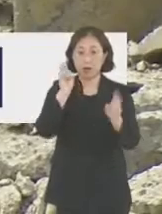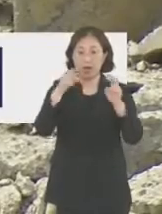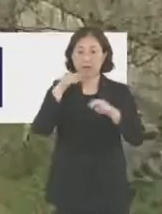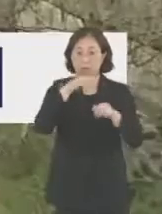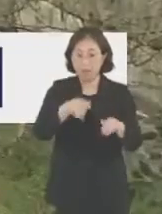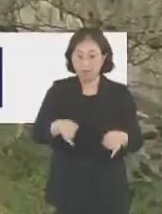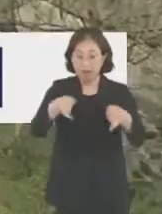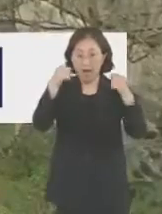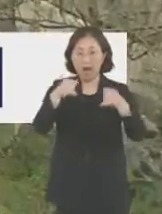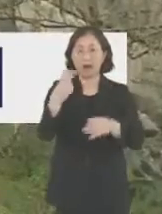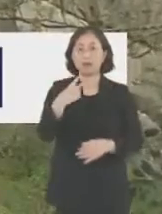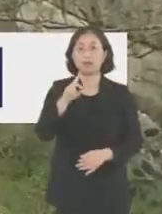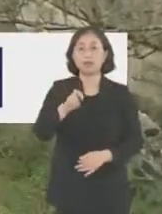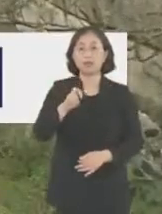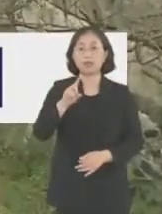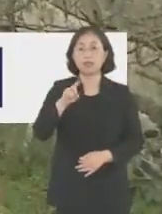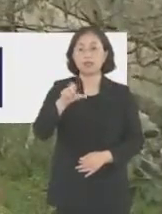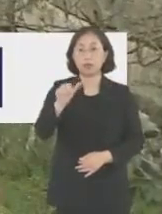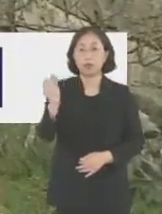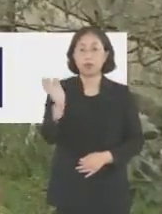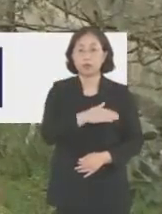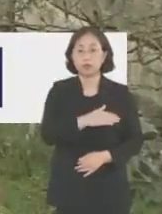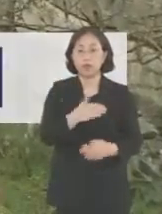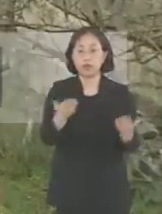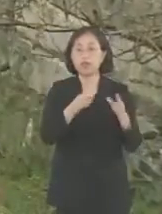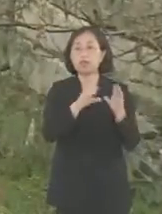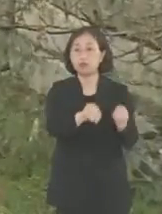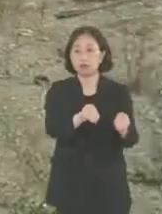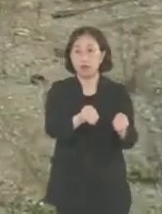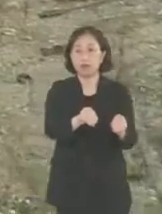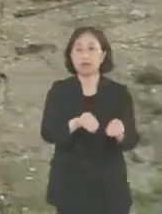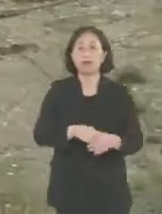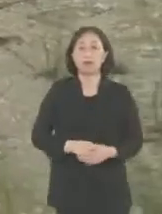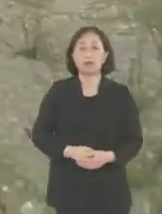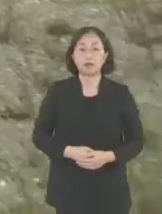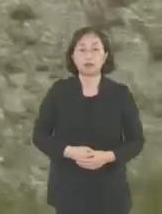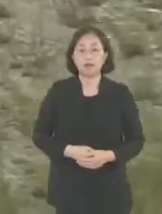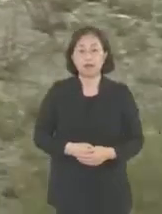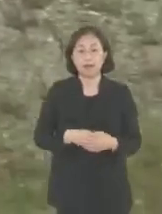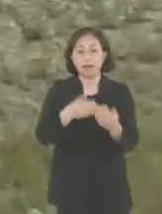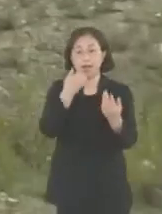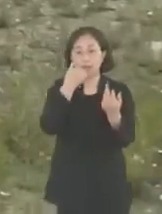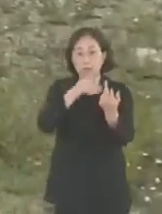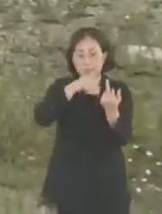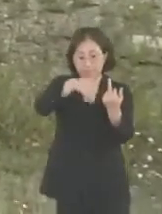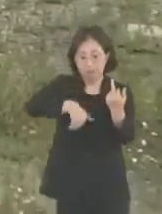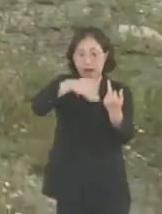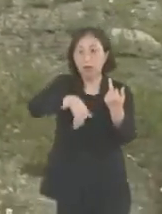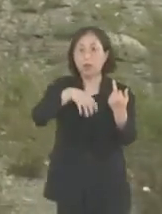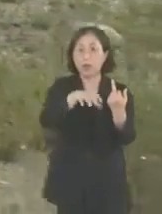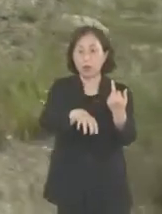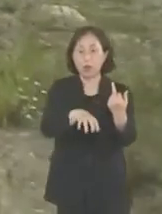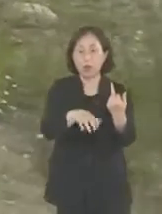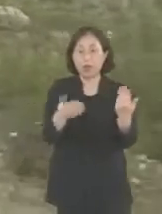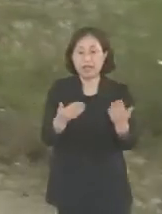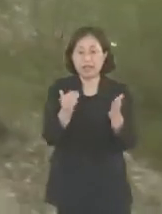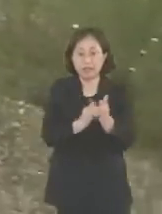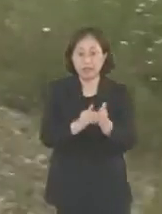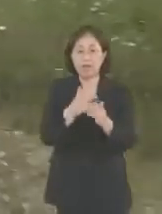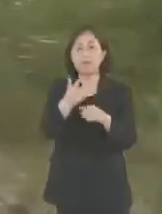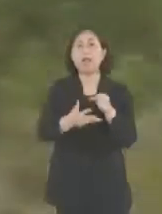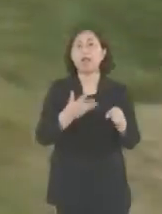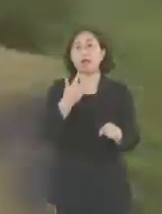부도가 나면서 2015년부터 조업이 중단됐습니다. 한때 채석 작업이 이루어지던 곳입니다. 작업이 끝난 지